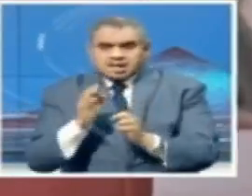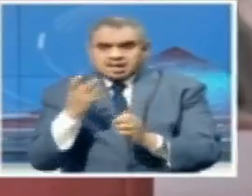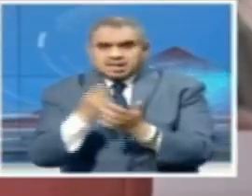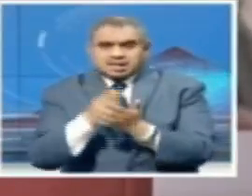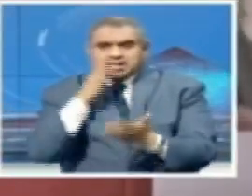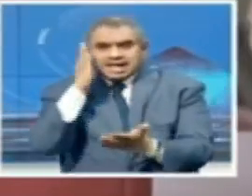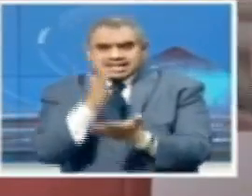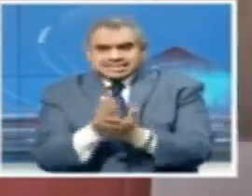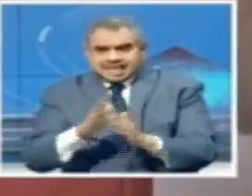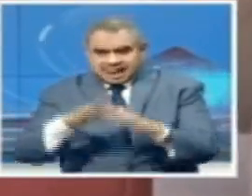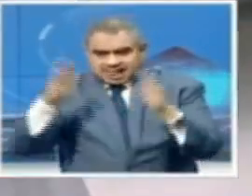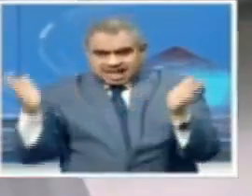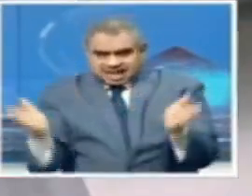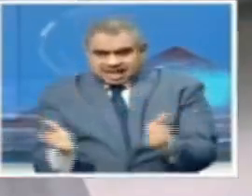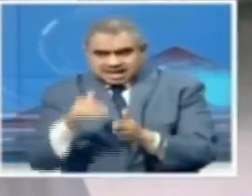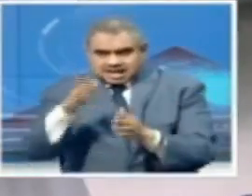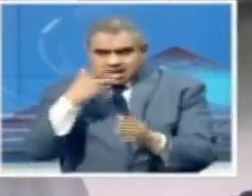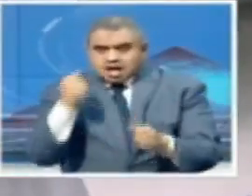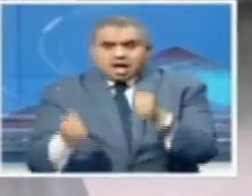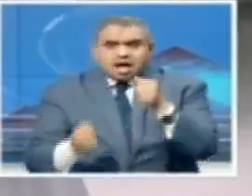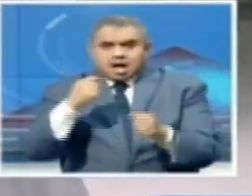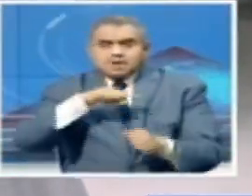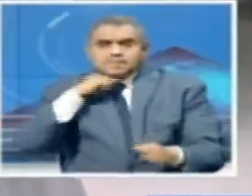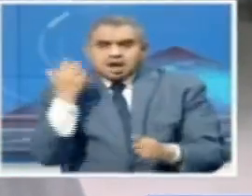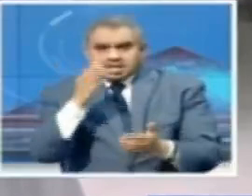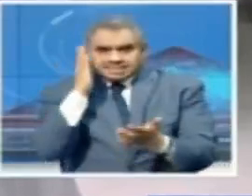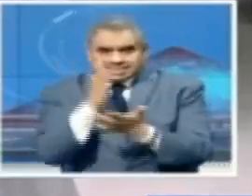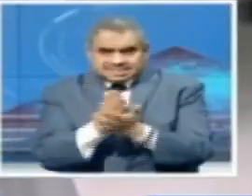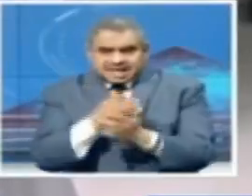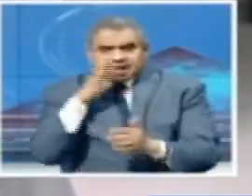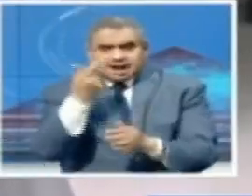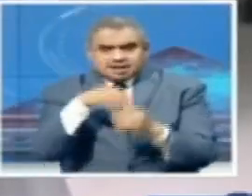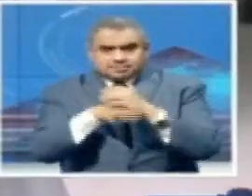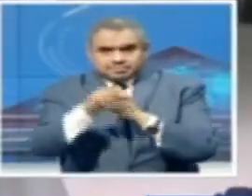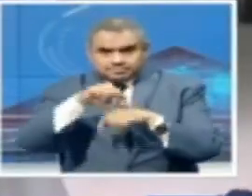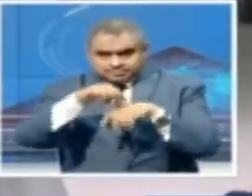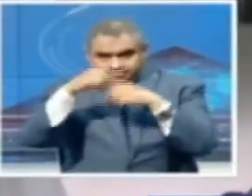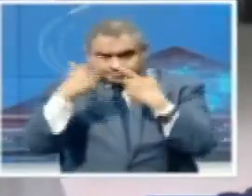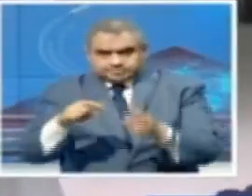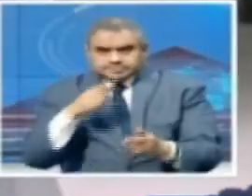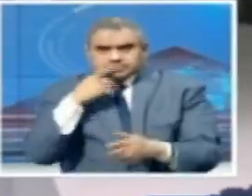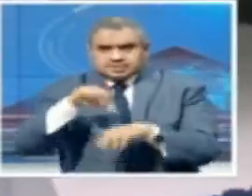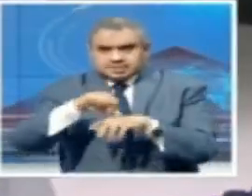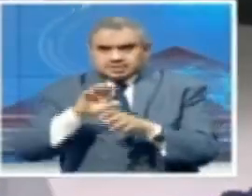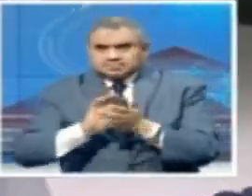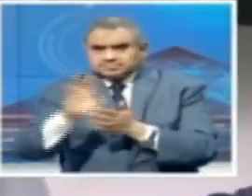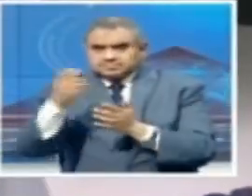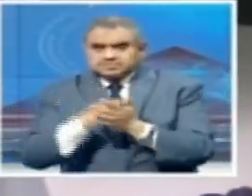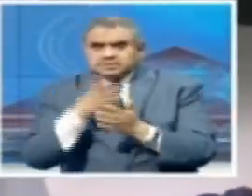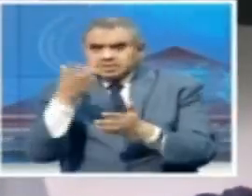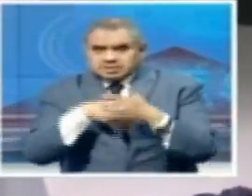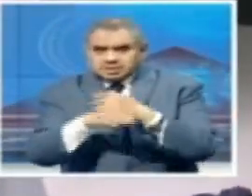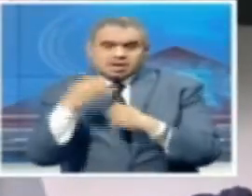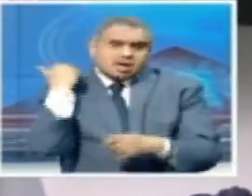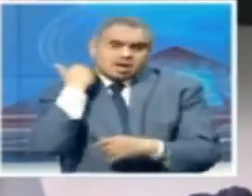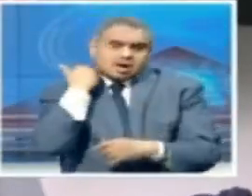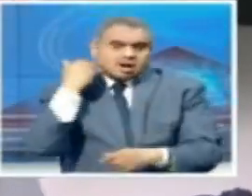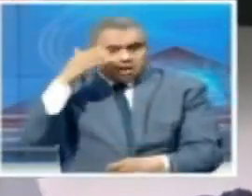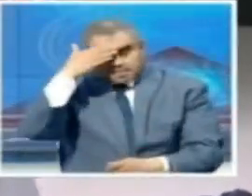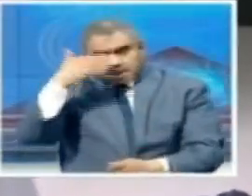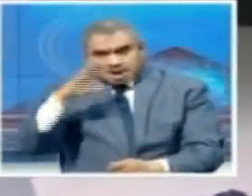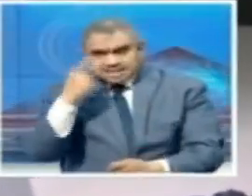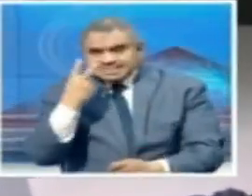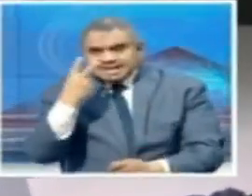ثلاجات خاصة وعربيات خاصة بثلاجات، بتيجي المنطقة عندنا بنحفظها في درجة حرارة من 2 ل